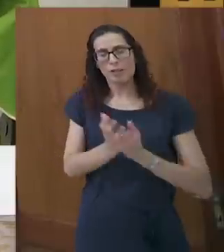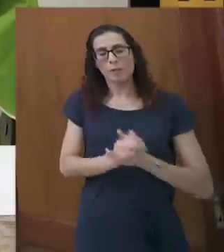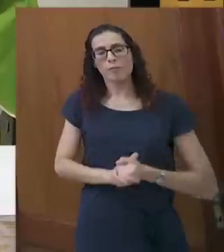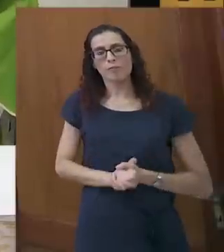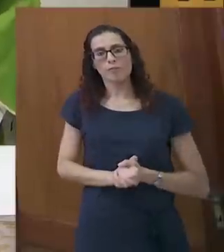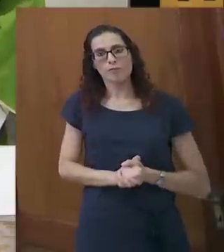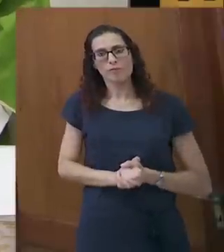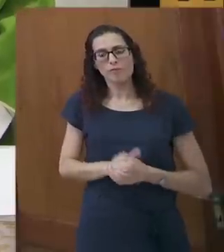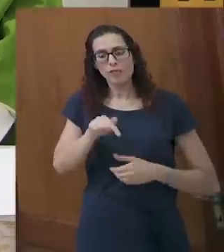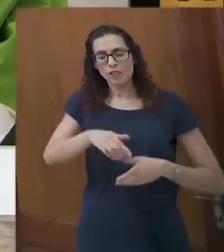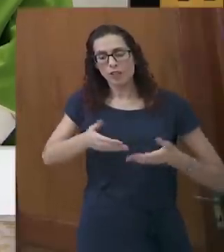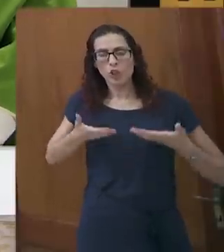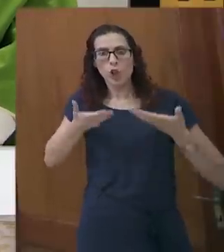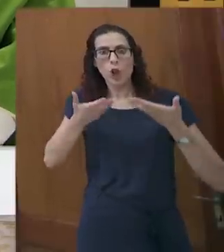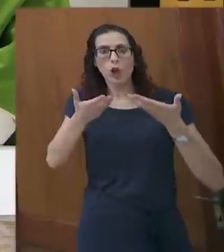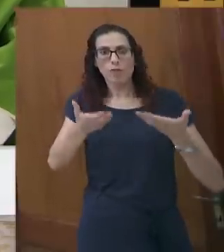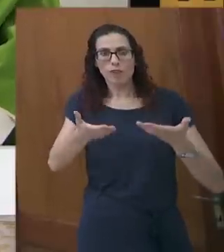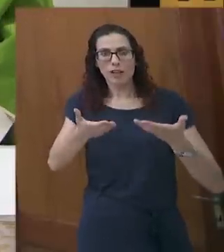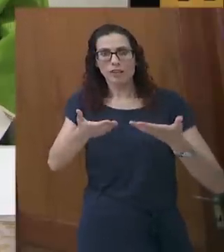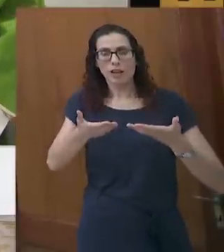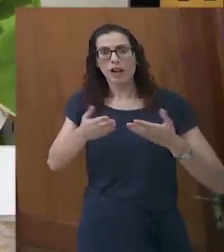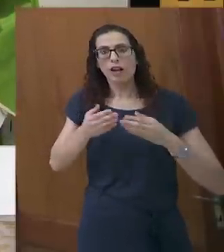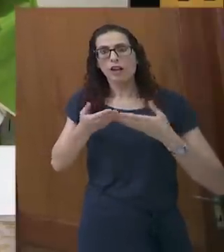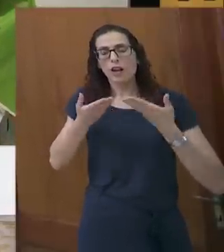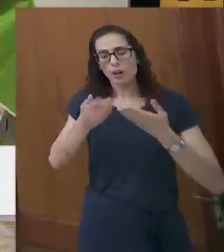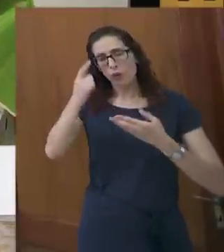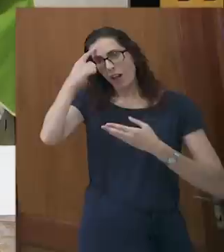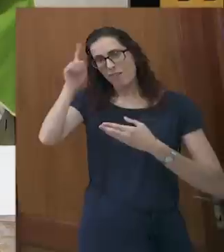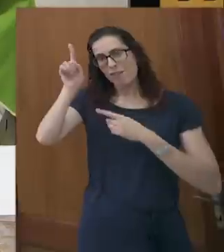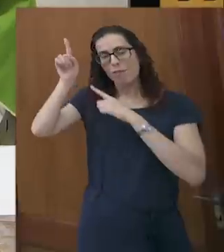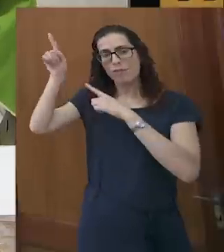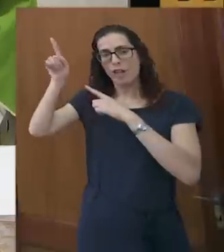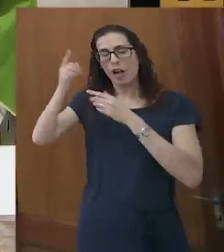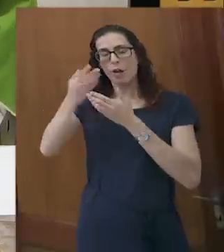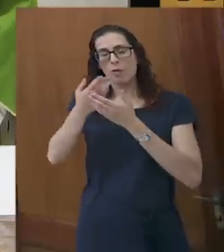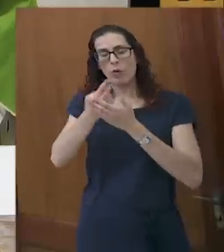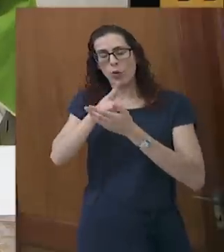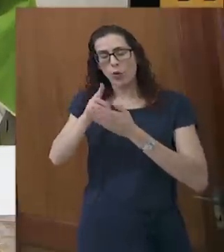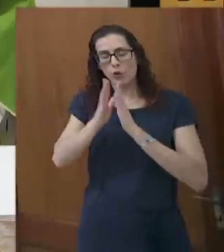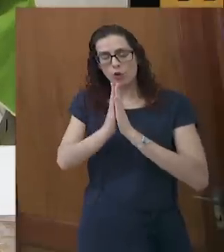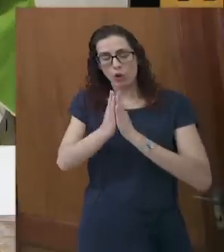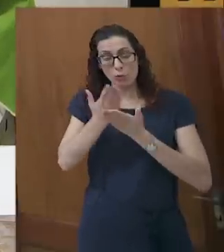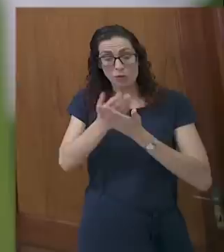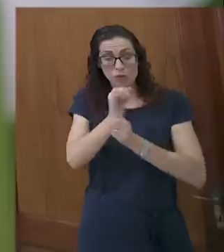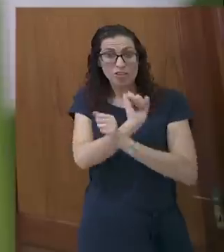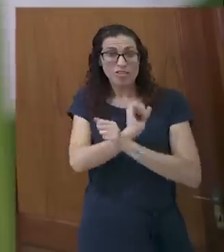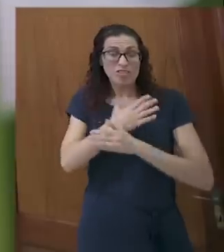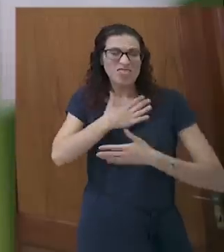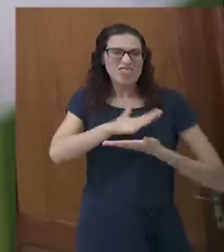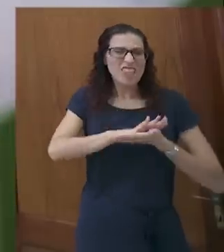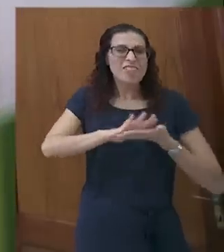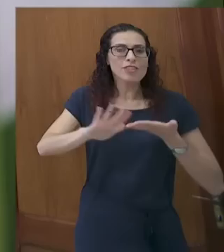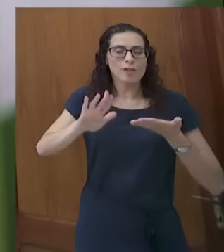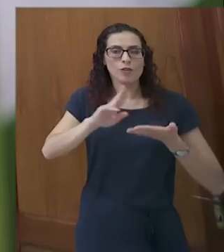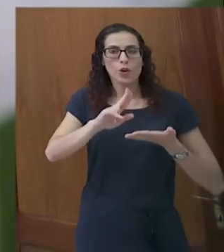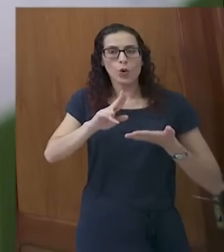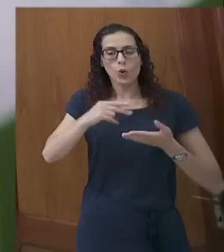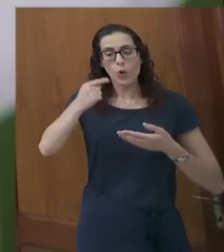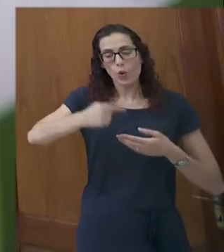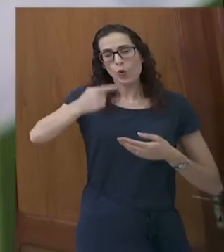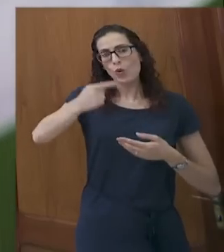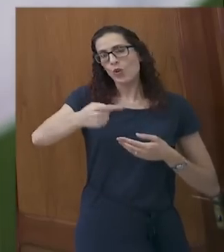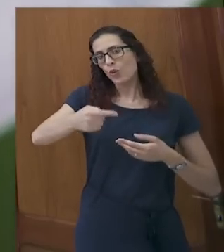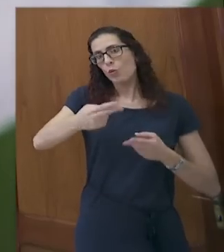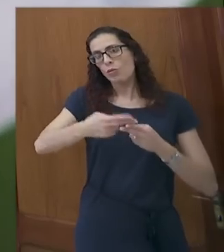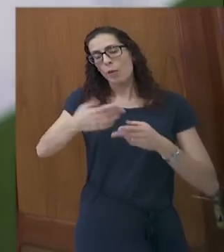Din l-offerta mulejn ikkonsegrawha lill-ismek u nitolbuk li hija s-saffina tagħtina l-għajnuna biex min juma lieħor nagħmlu opri